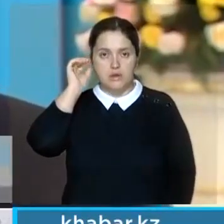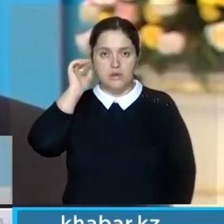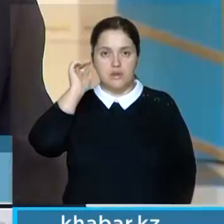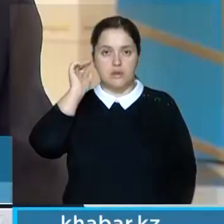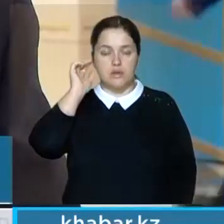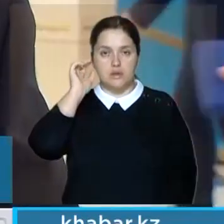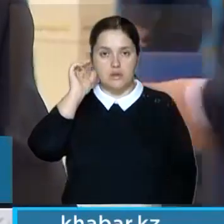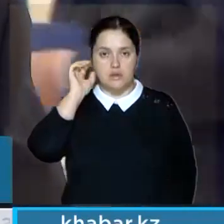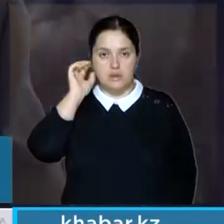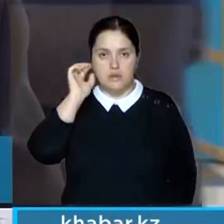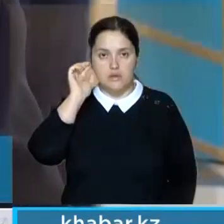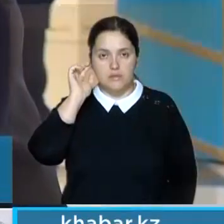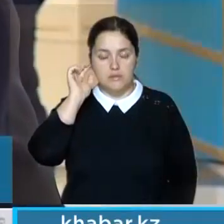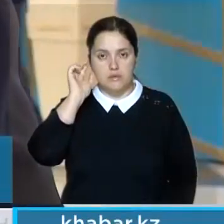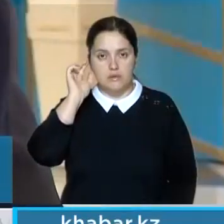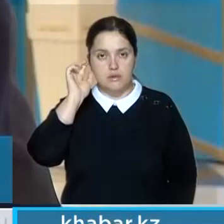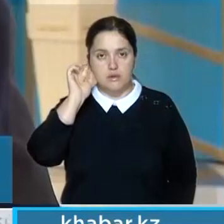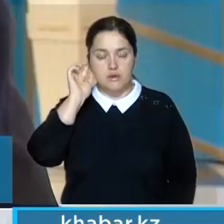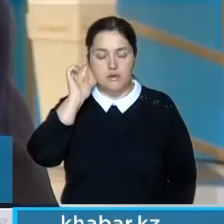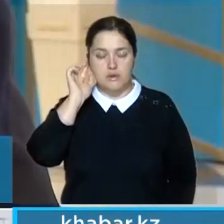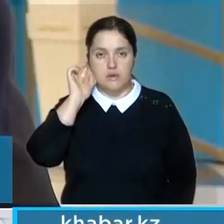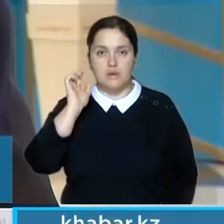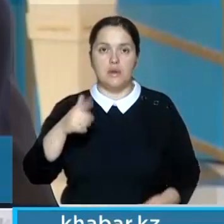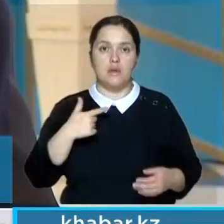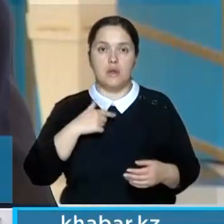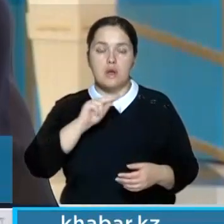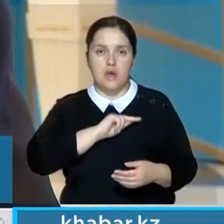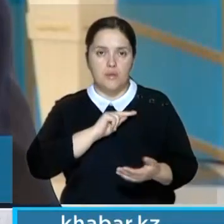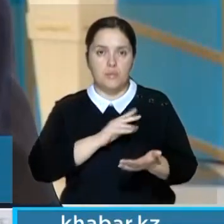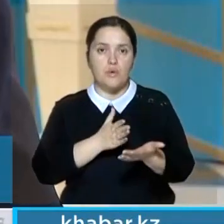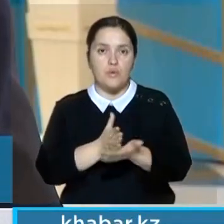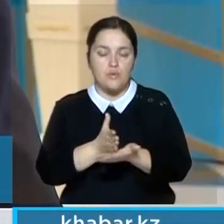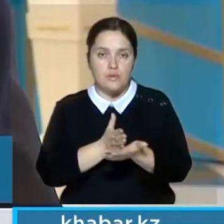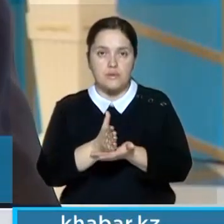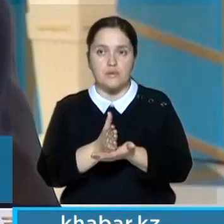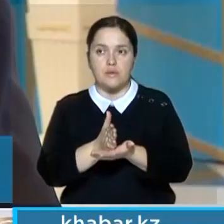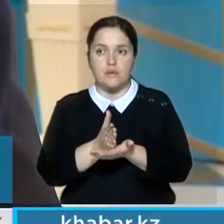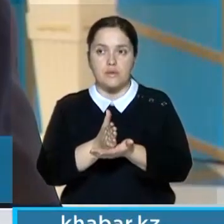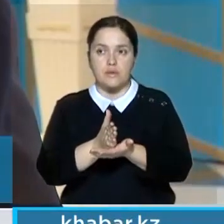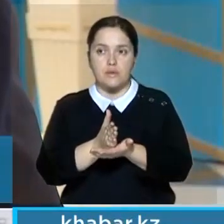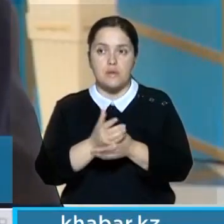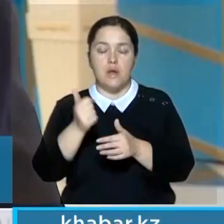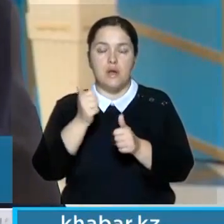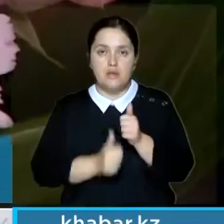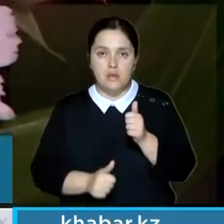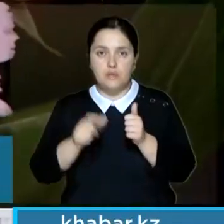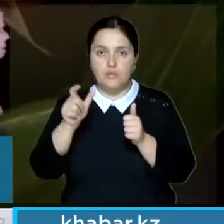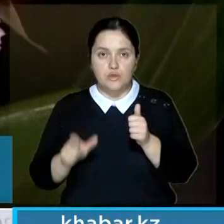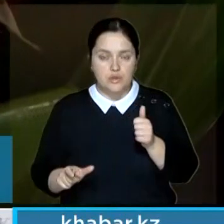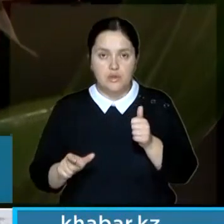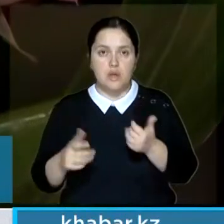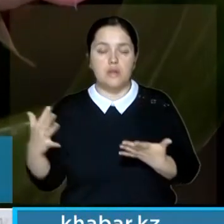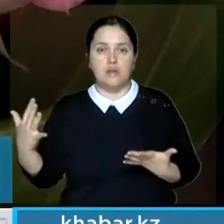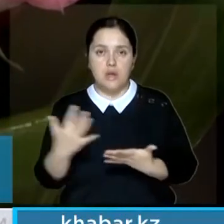работаю. Я думаю, учитель – это человек, который дает каждому человеку